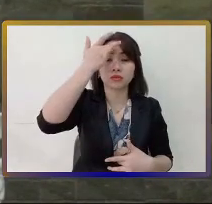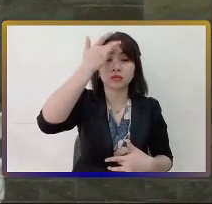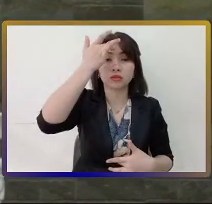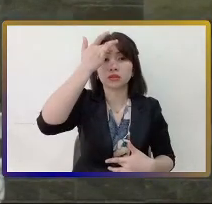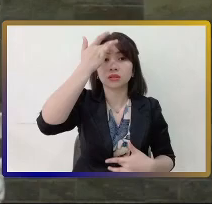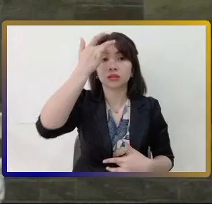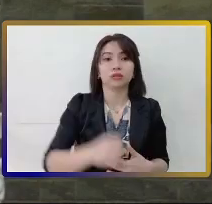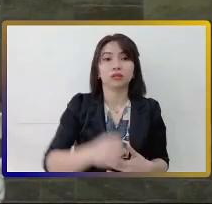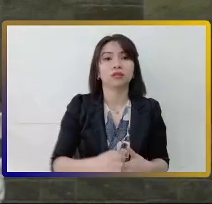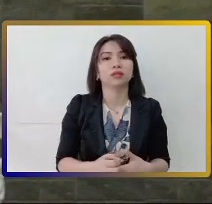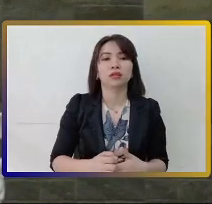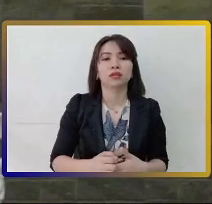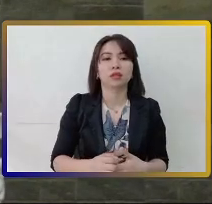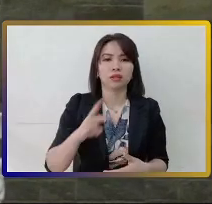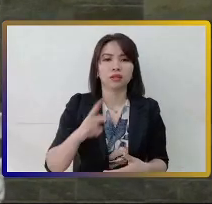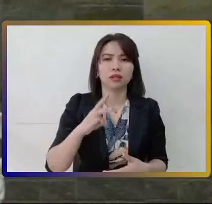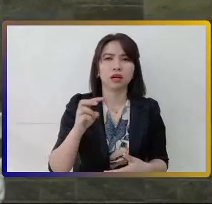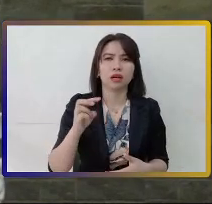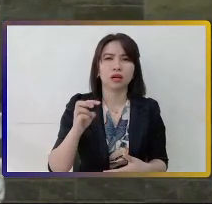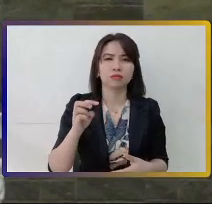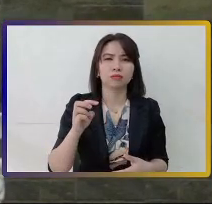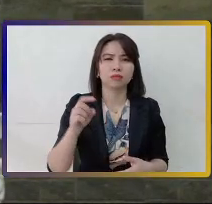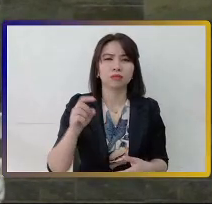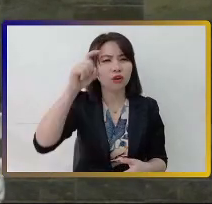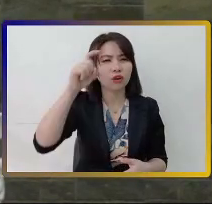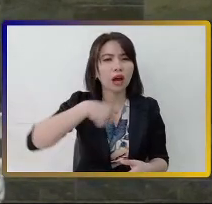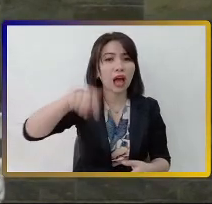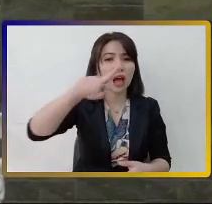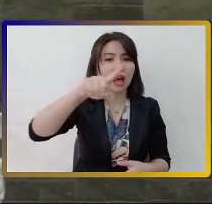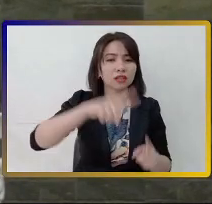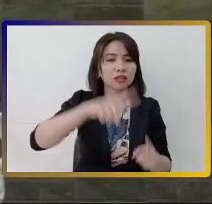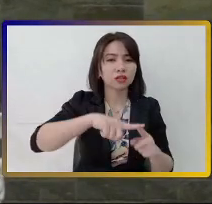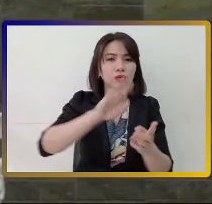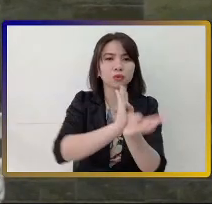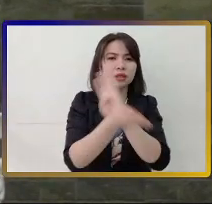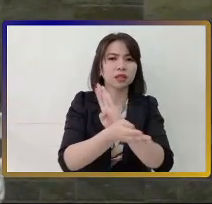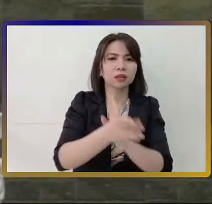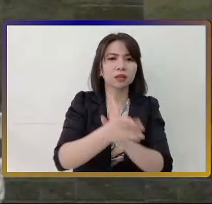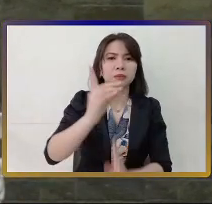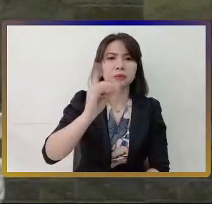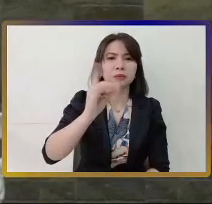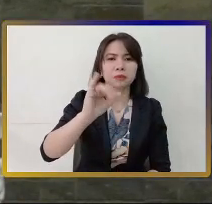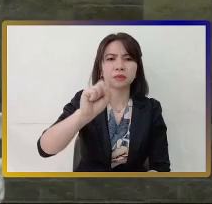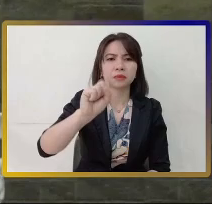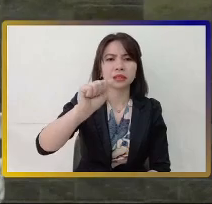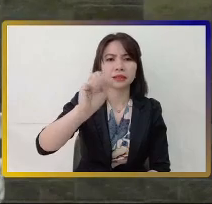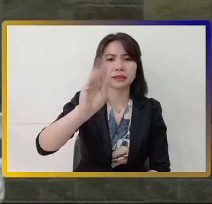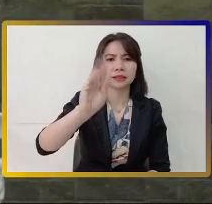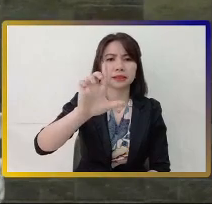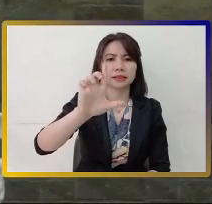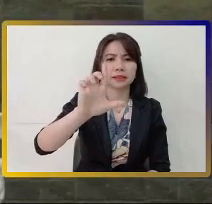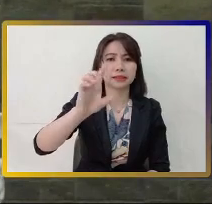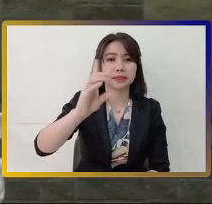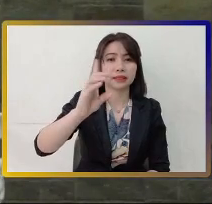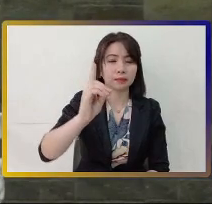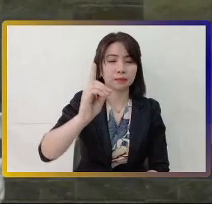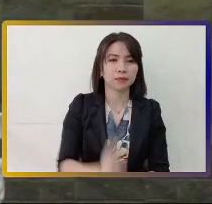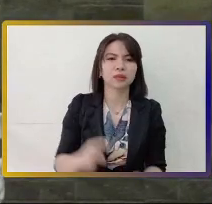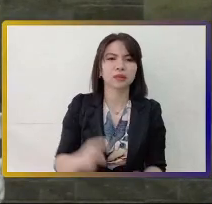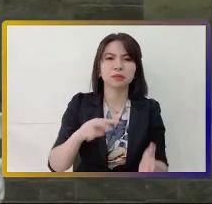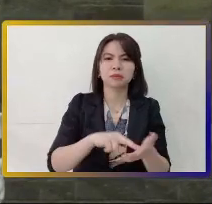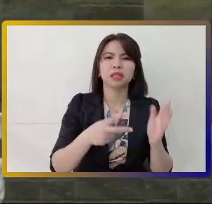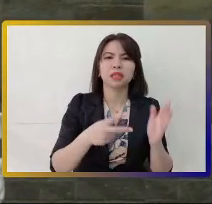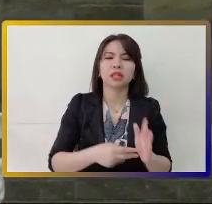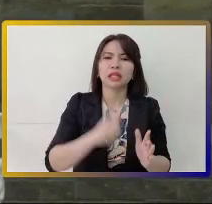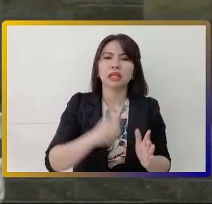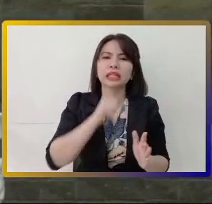ma-disable ka. I'm not talking about na yung kamay mo hindi nagagana, pero mga kapatid, may pagkakataon